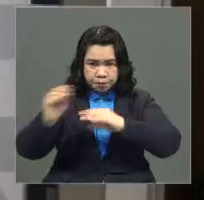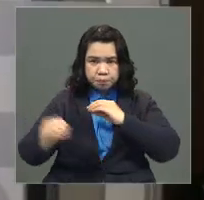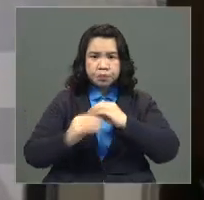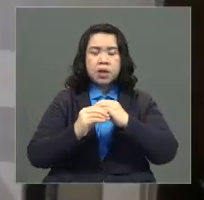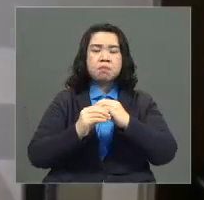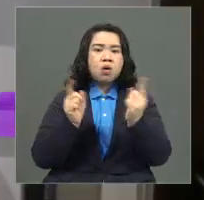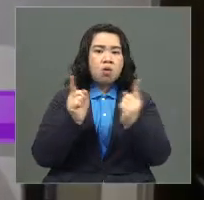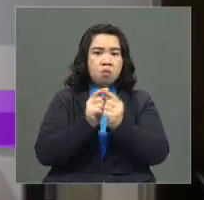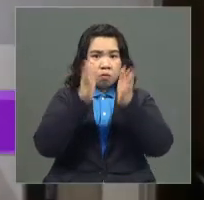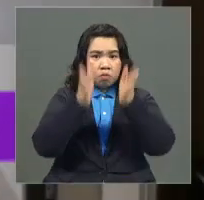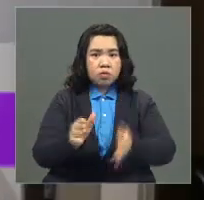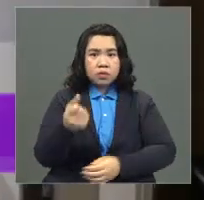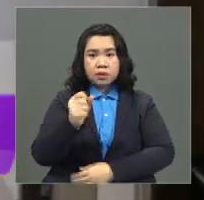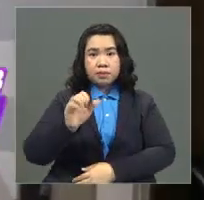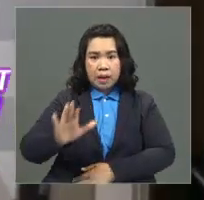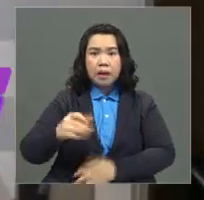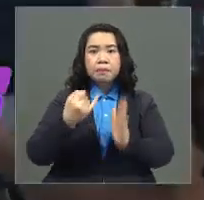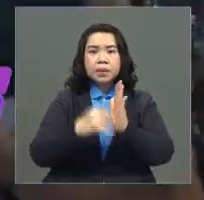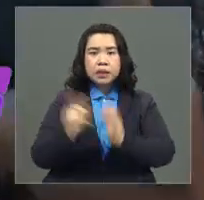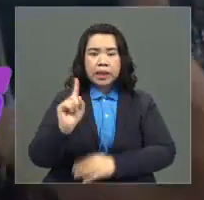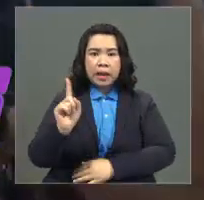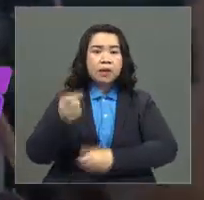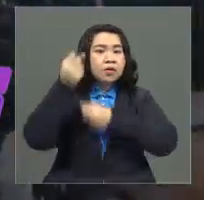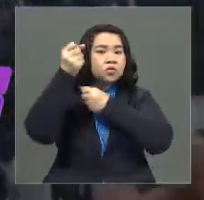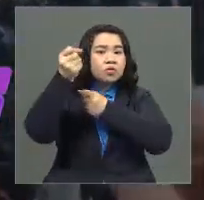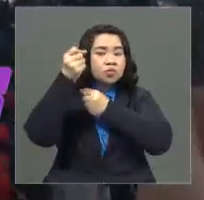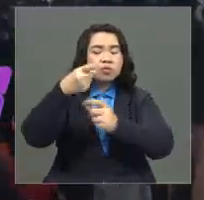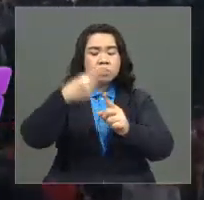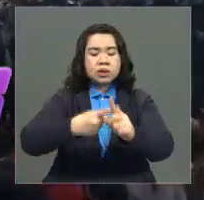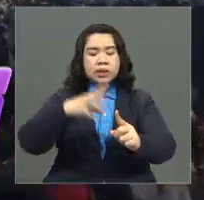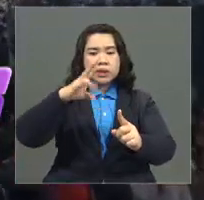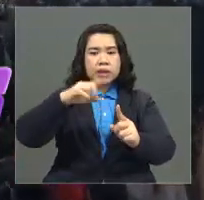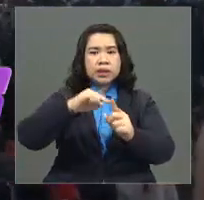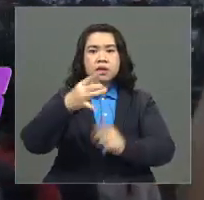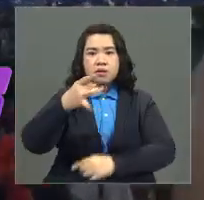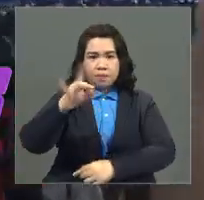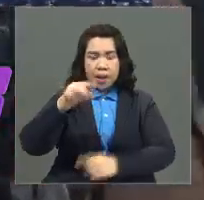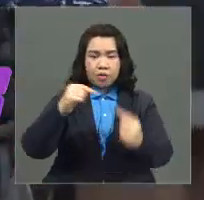กรกฎาคมนะคะทางพลตำรวจตรีสมประสงค์เย็นท้วมรองผู้บัญชาการตำรวจนครบาลเปิดเผยว่าตำรวจได้เตรียมออกหมายเรียกผู้ร่วมชุมนุมเพิ่มอีกอย่างน้อย15คนกรณีการชุมนุมเมื่อวันที่ 18